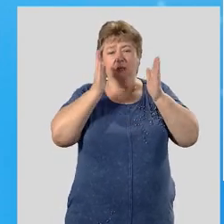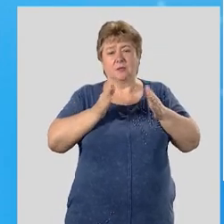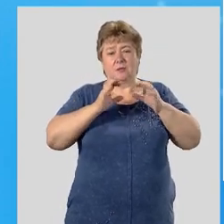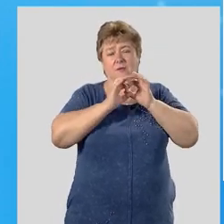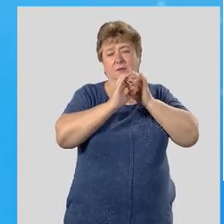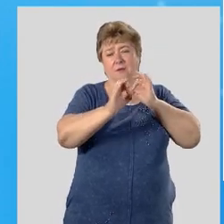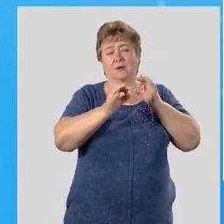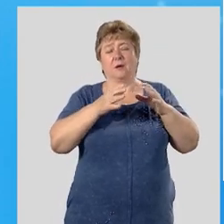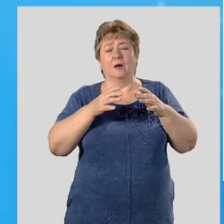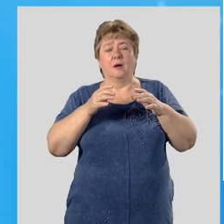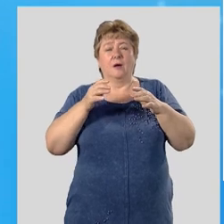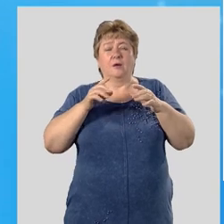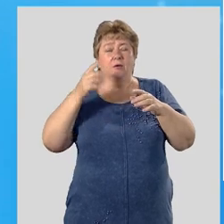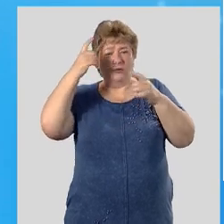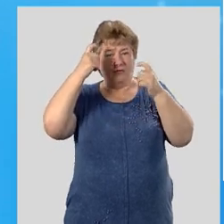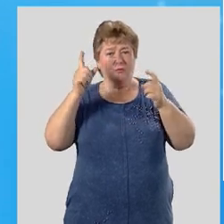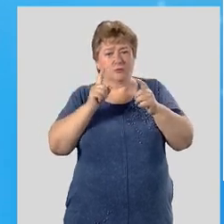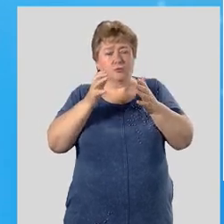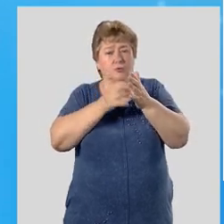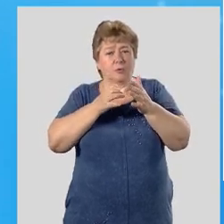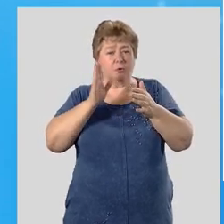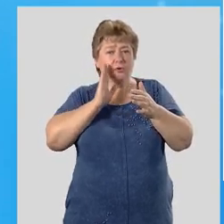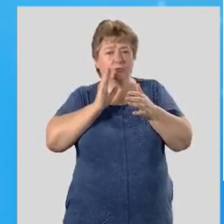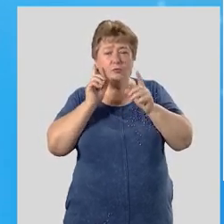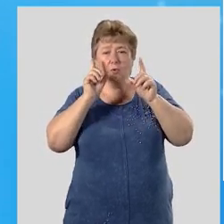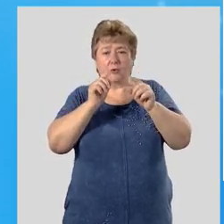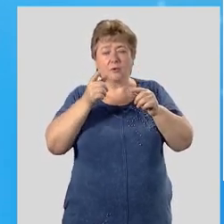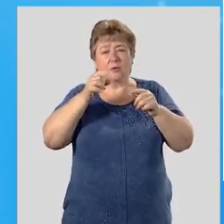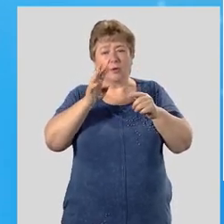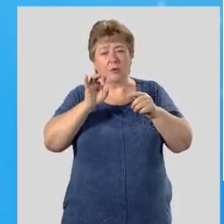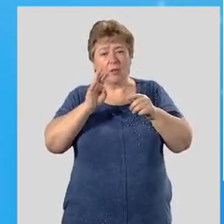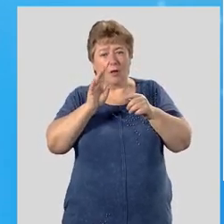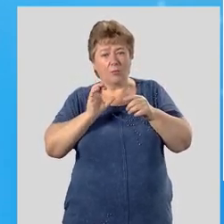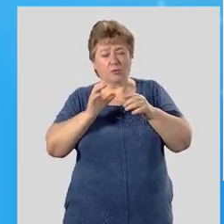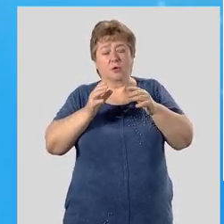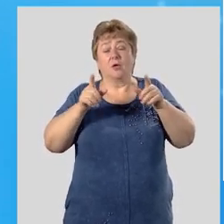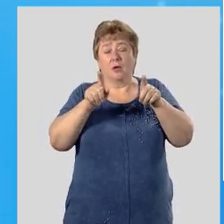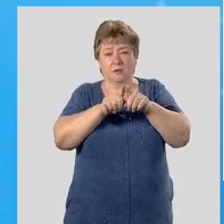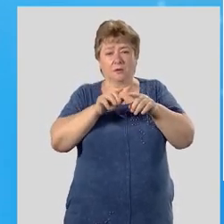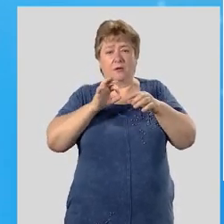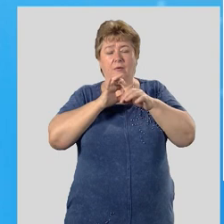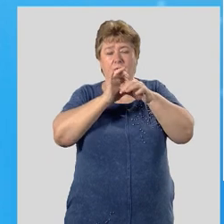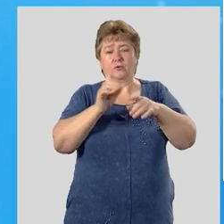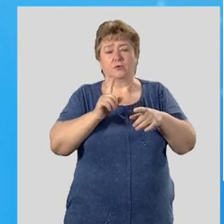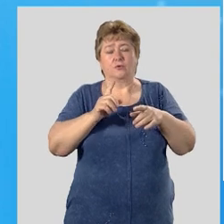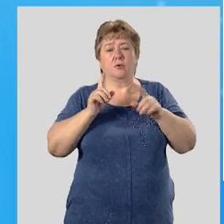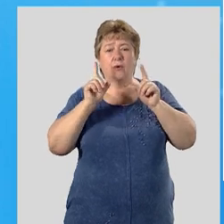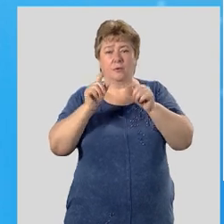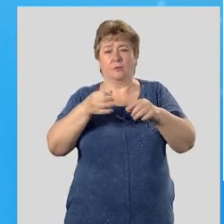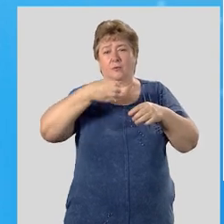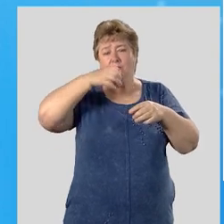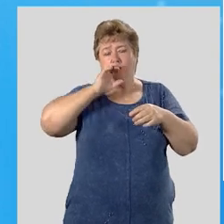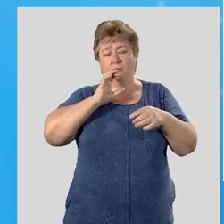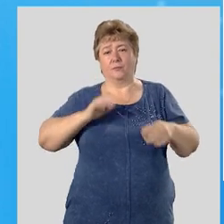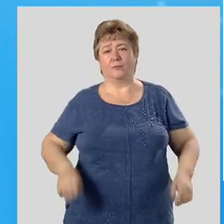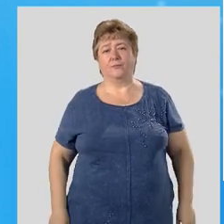полых вен. Информация о том, что кровь недополучает воду, отправляется в гипоталамус, что опять же ведет к тому, что мы отправляемся